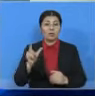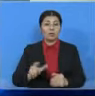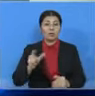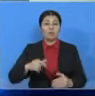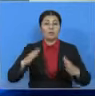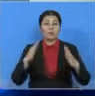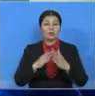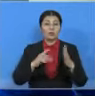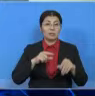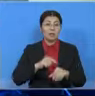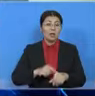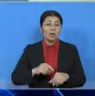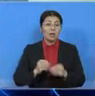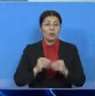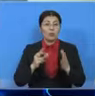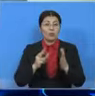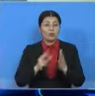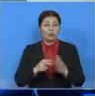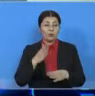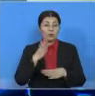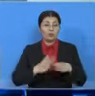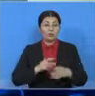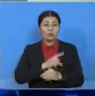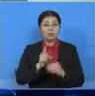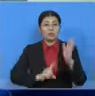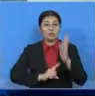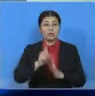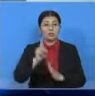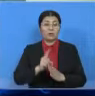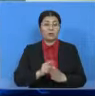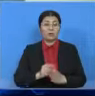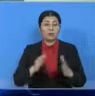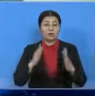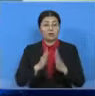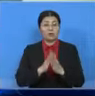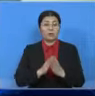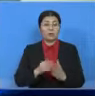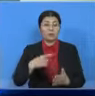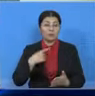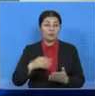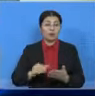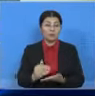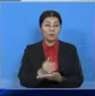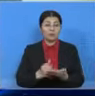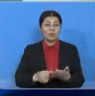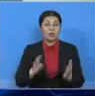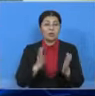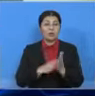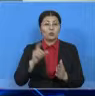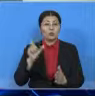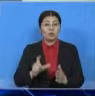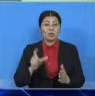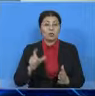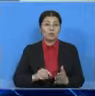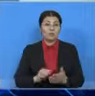адамдардың үйіне сағат 10:30-нан бастап барамыз. Арыз бойынша үйлеріне барып дауыс жинаймыз. Жалпы 9 адамның үйіне